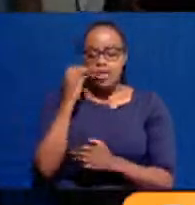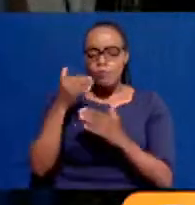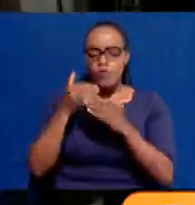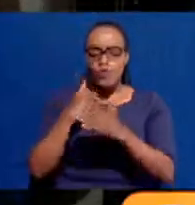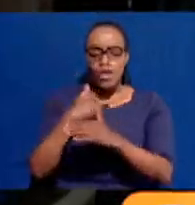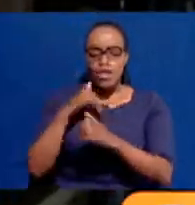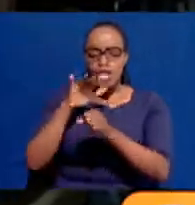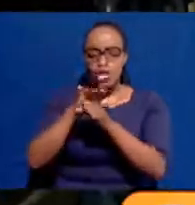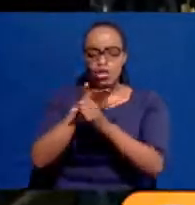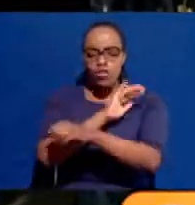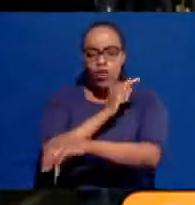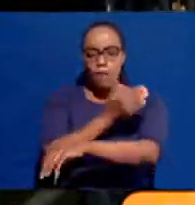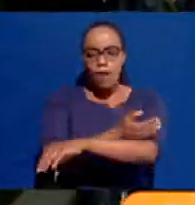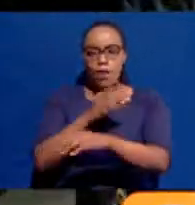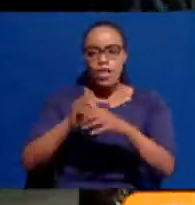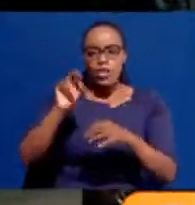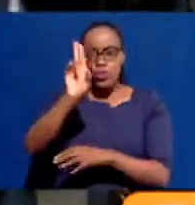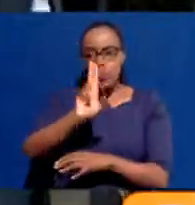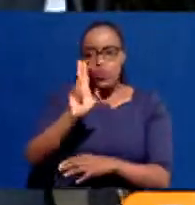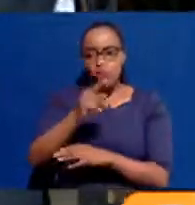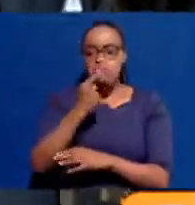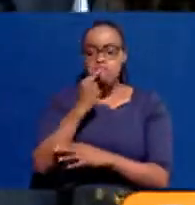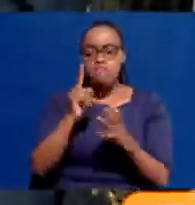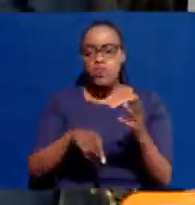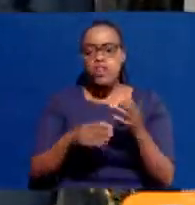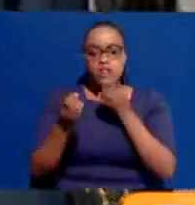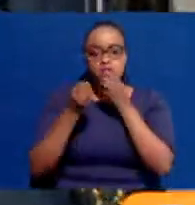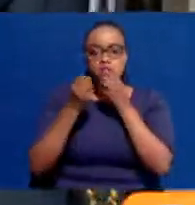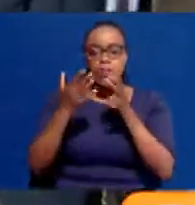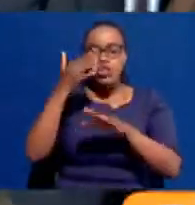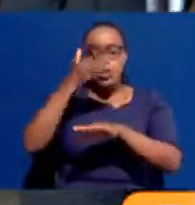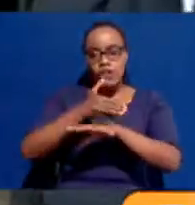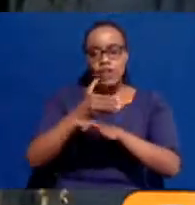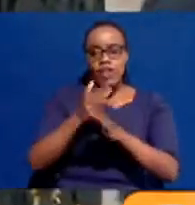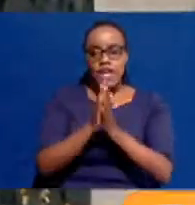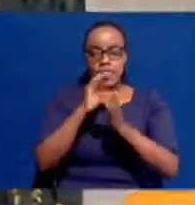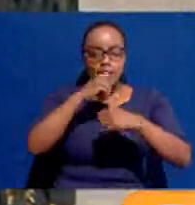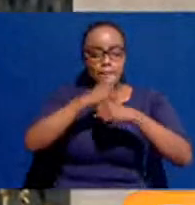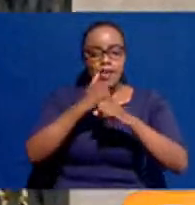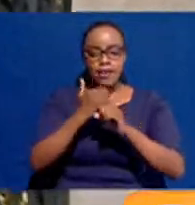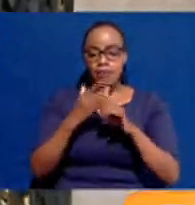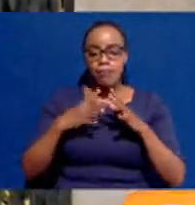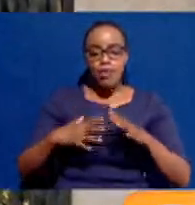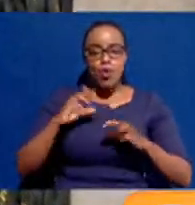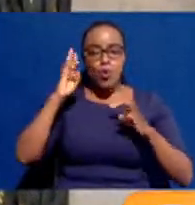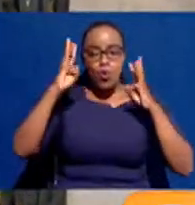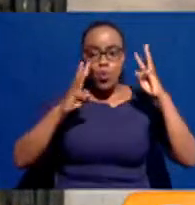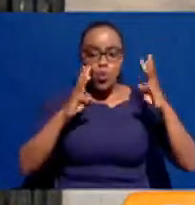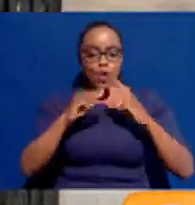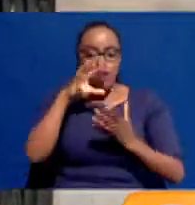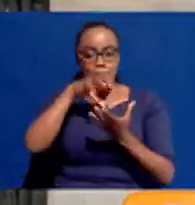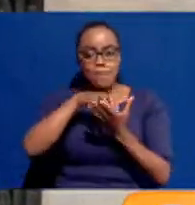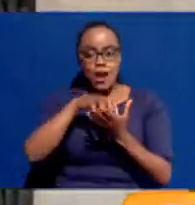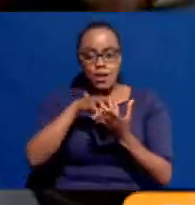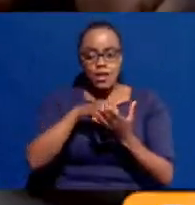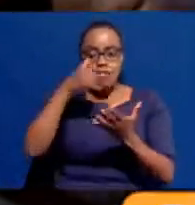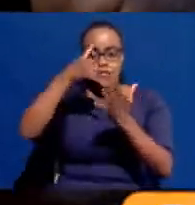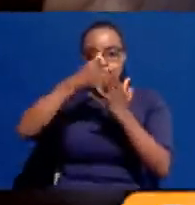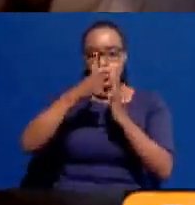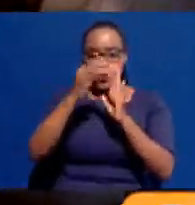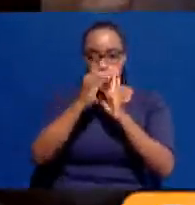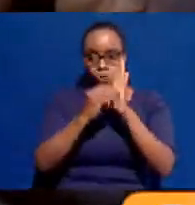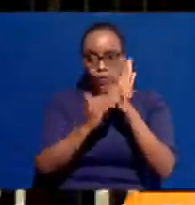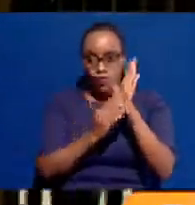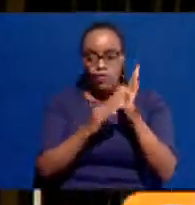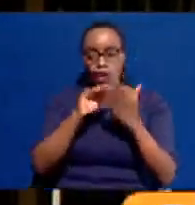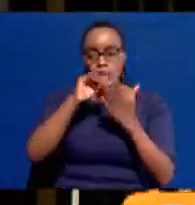Uhuru Kenyatta alishtumiwa kutoa taarifa za uongo na kuzua hofu kwenye tukio hilo, na sasa kesi yake ikiwa kati ya orodha ya kesi za